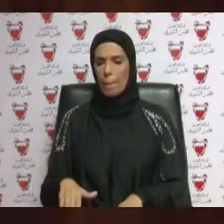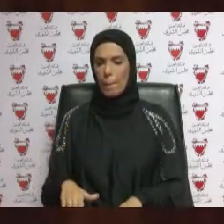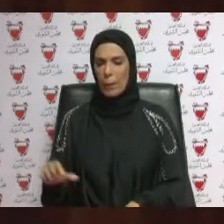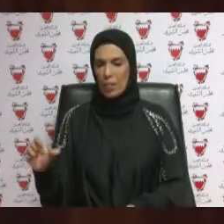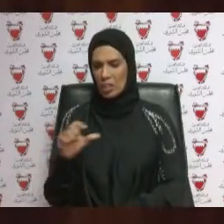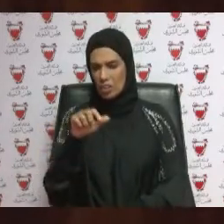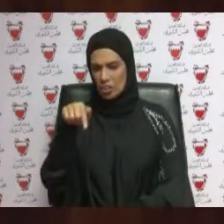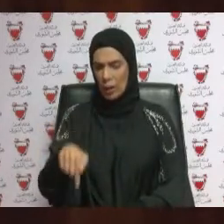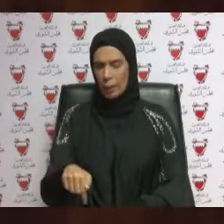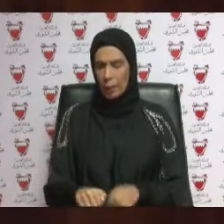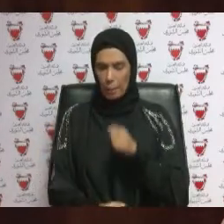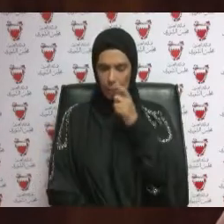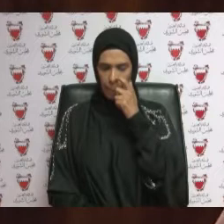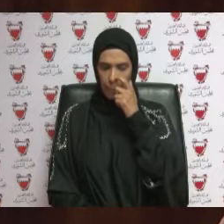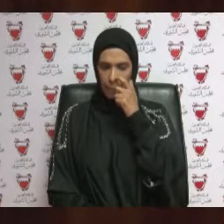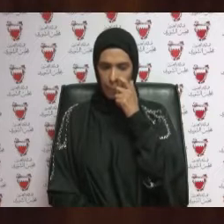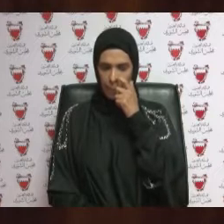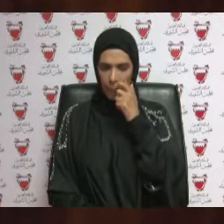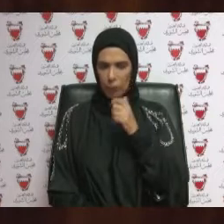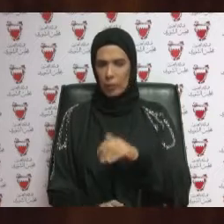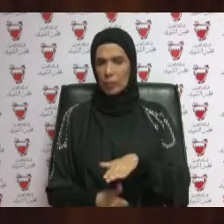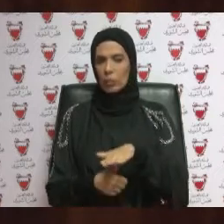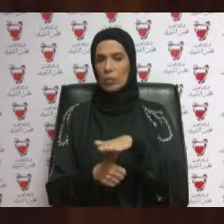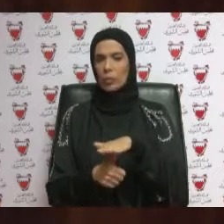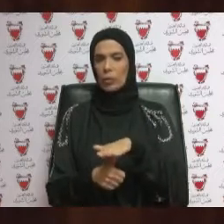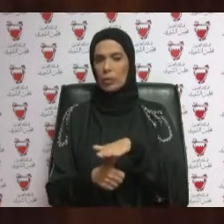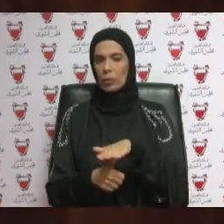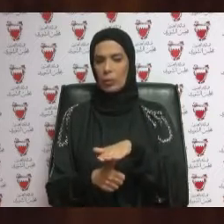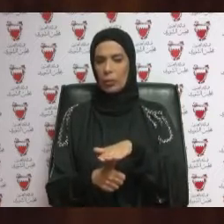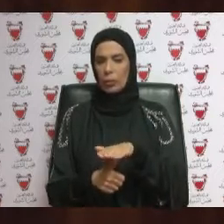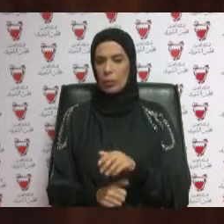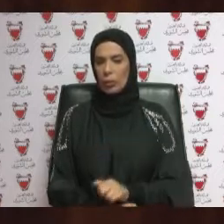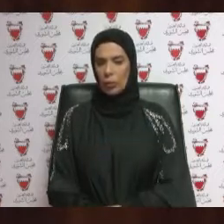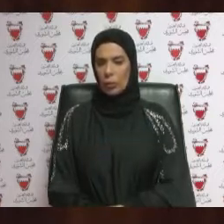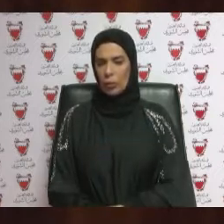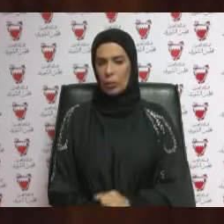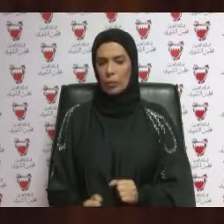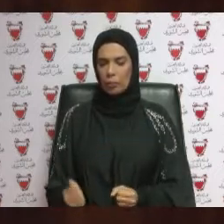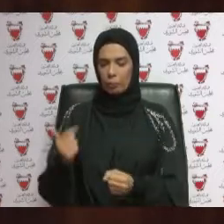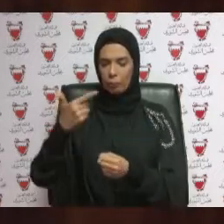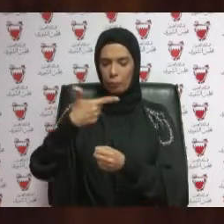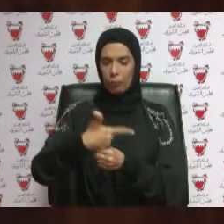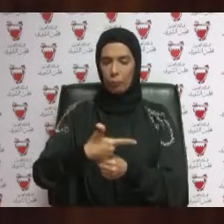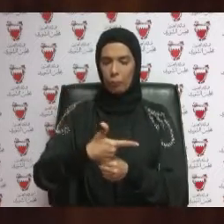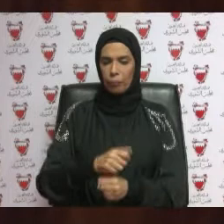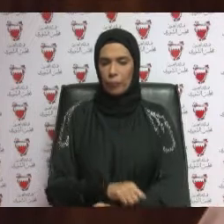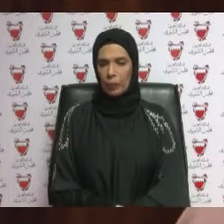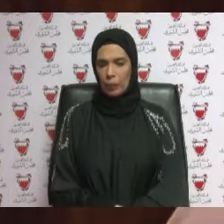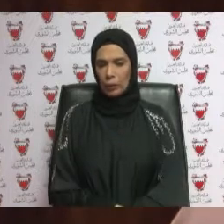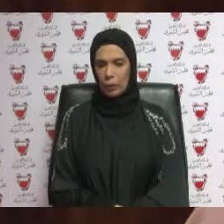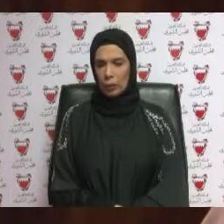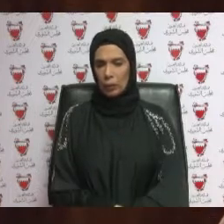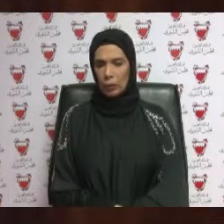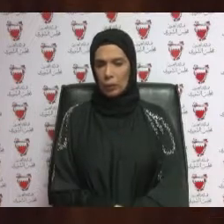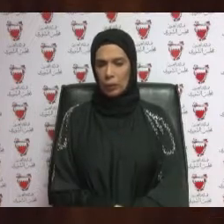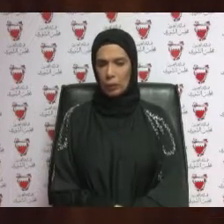الشهر برئاسة صاحب السمو الملكي الأمير سلمان بن حمد الخليفة ولي